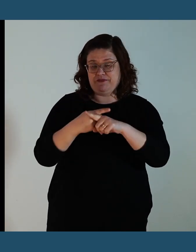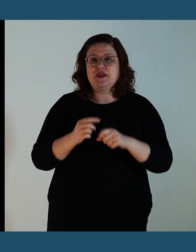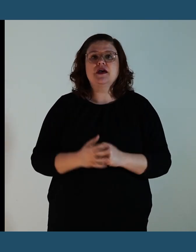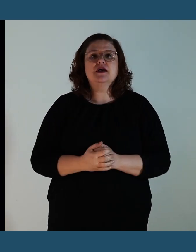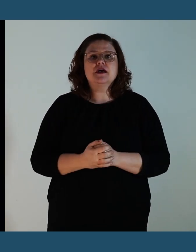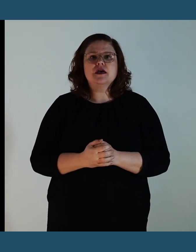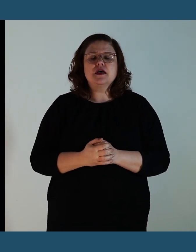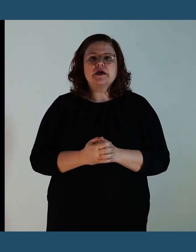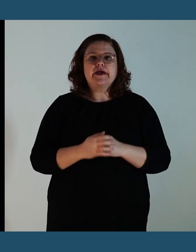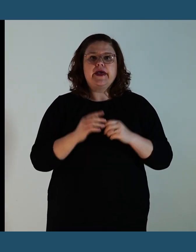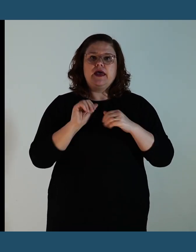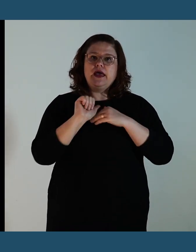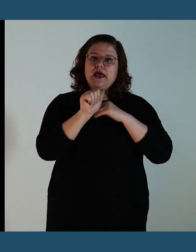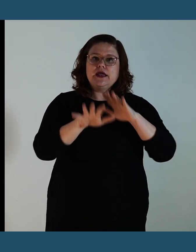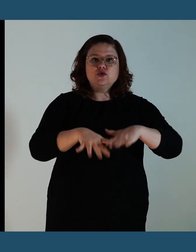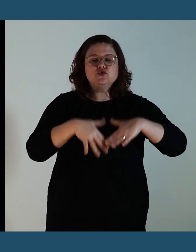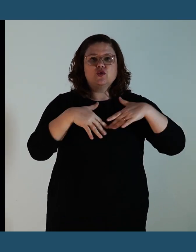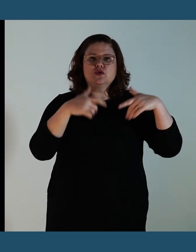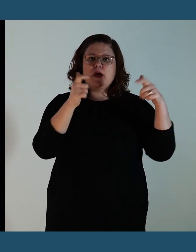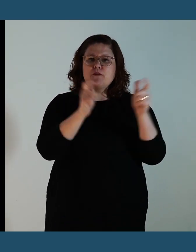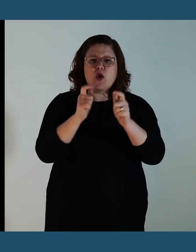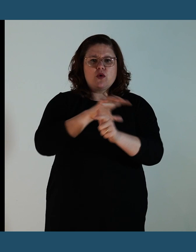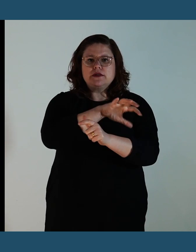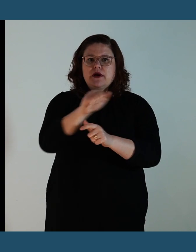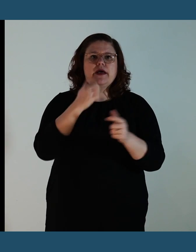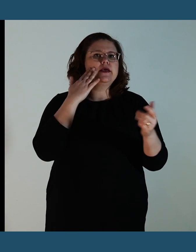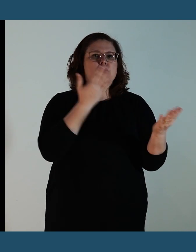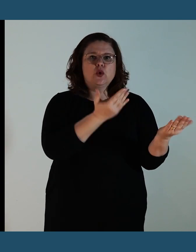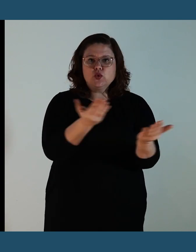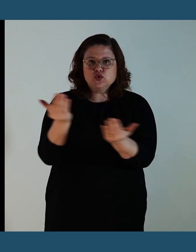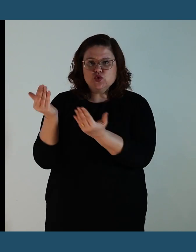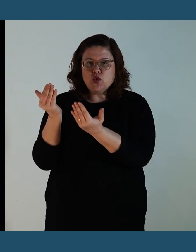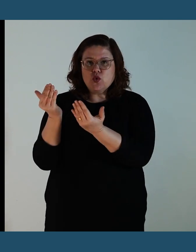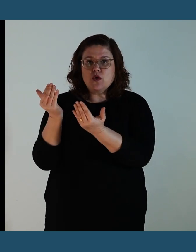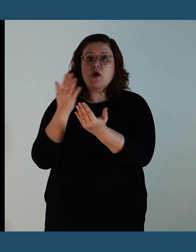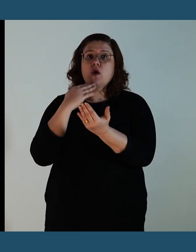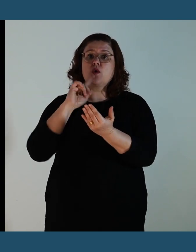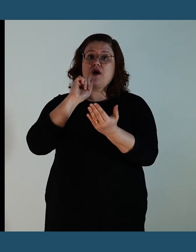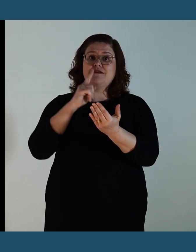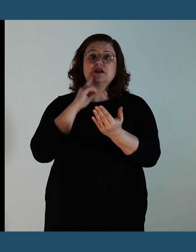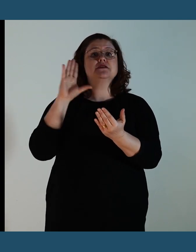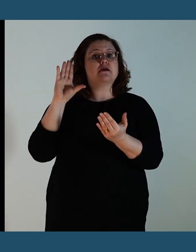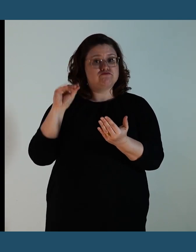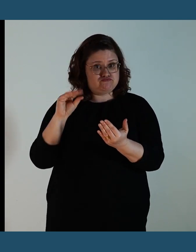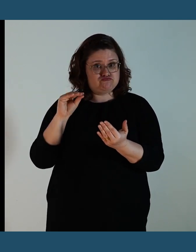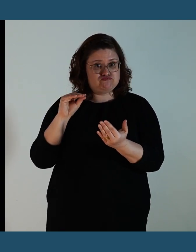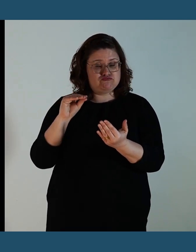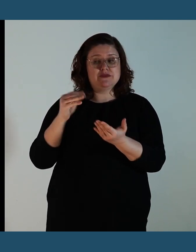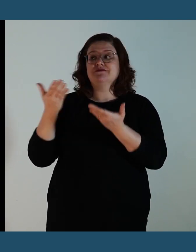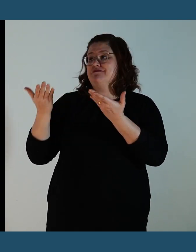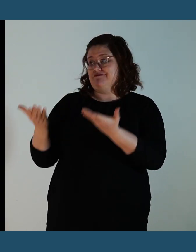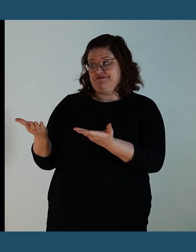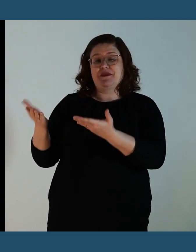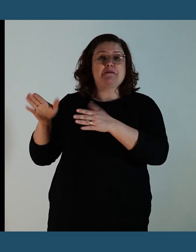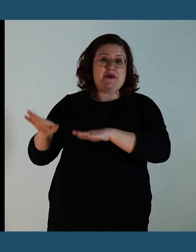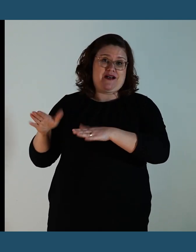Kutsuimme paikalle kaikki eduskuntapuolueet ja paikalla ovat kaikki, jotka vastasivat myönteisesti